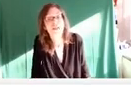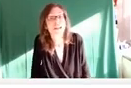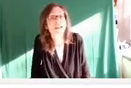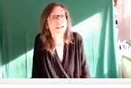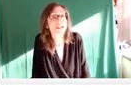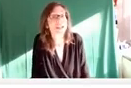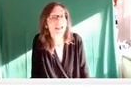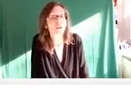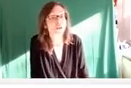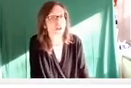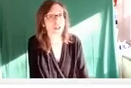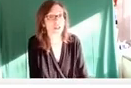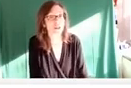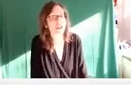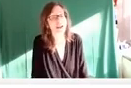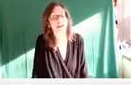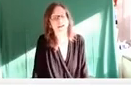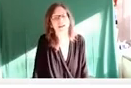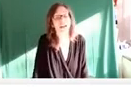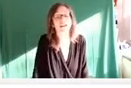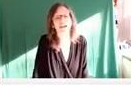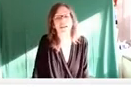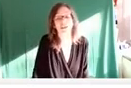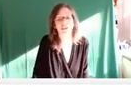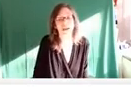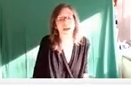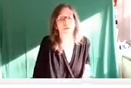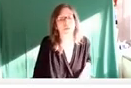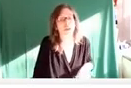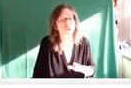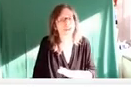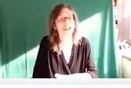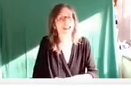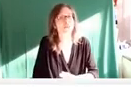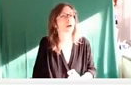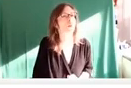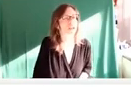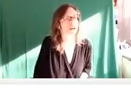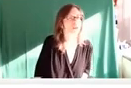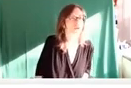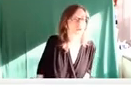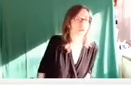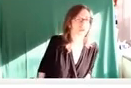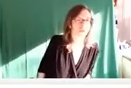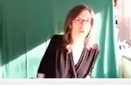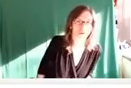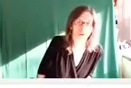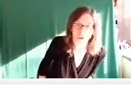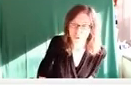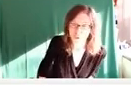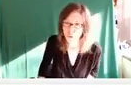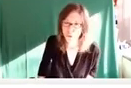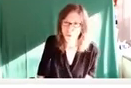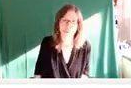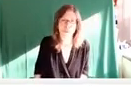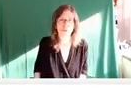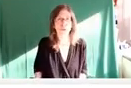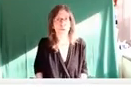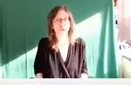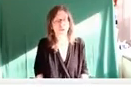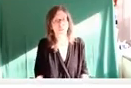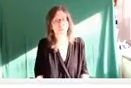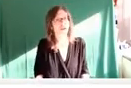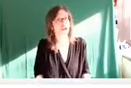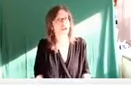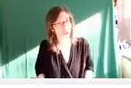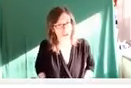de la validité des résultats scientifiques en qualitatif. Mais je vous dirais que ma compétence se trouve plus du